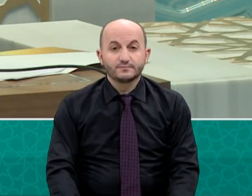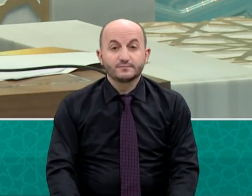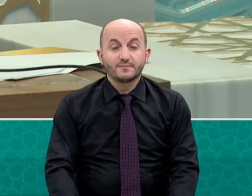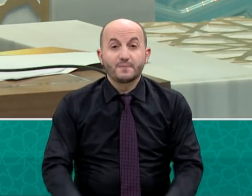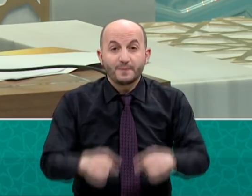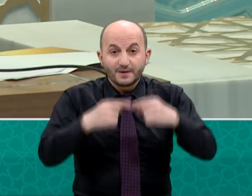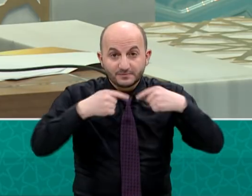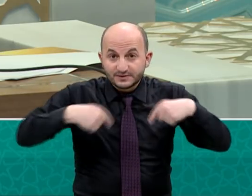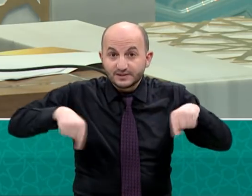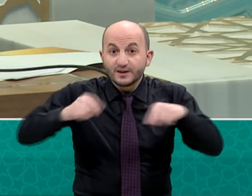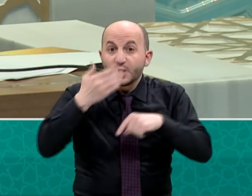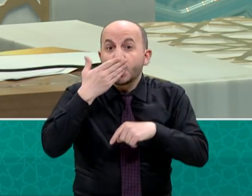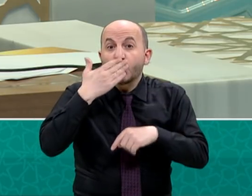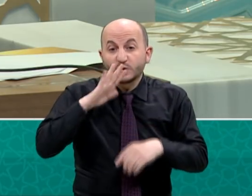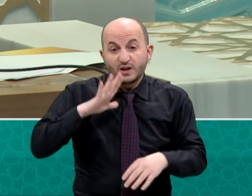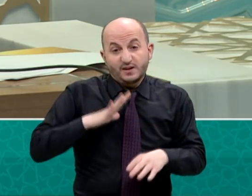bizleri yoktan var eden,